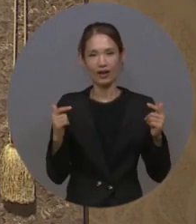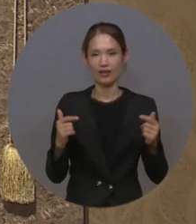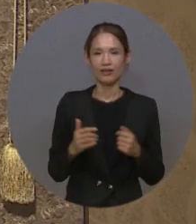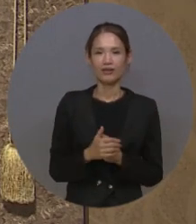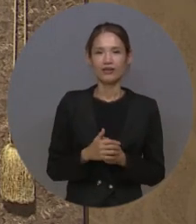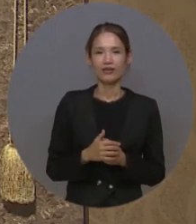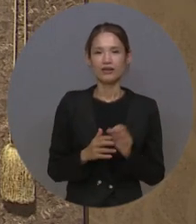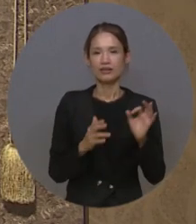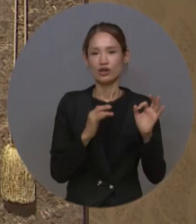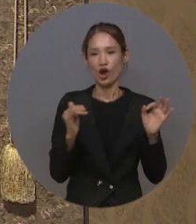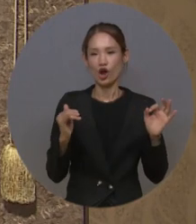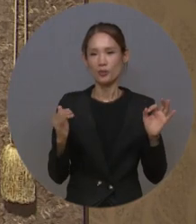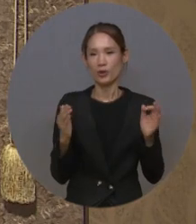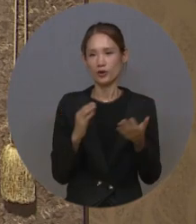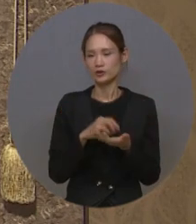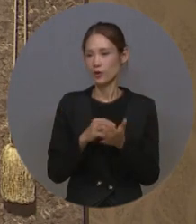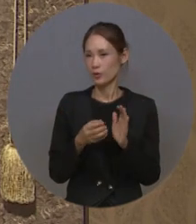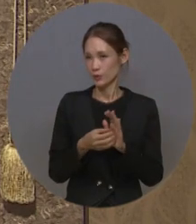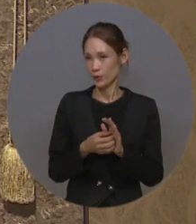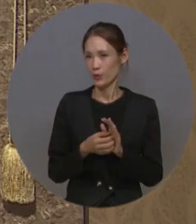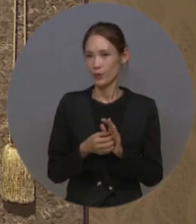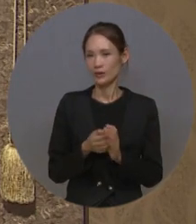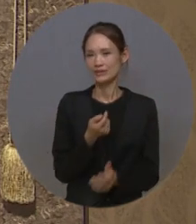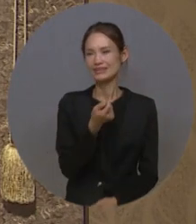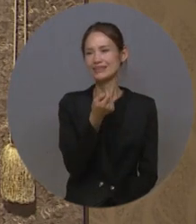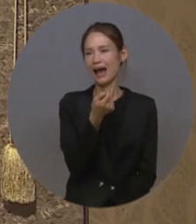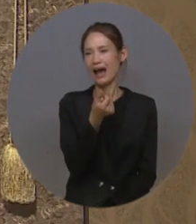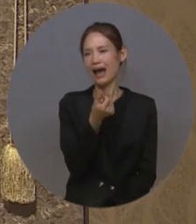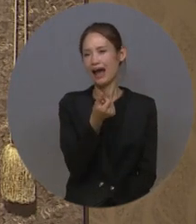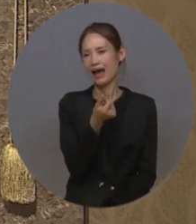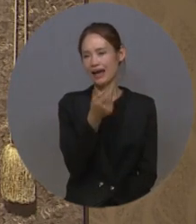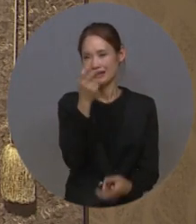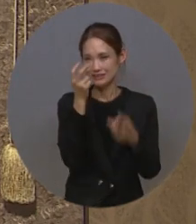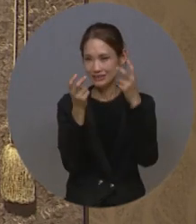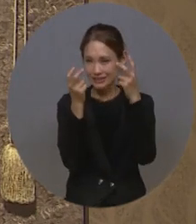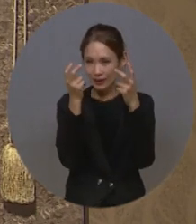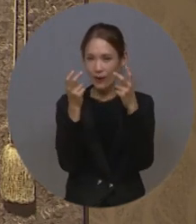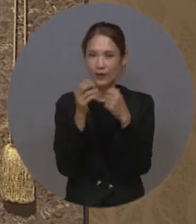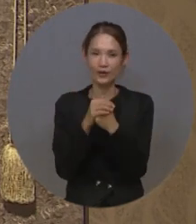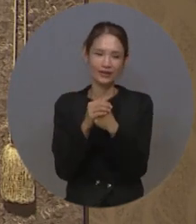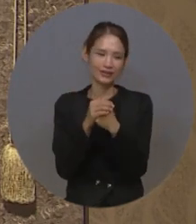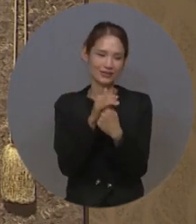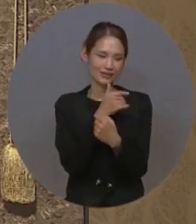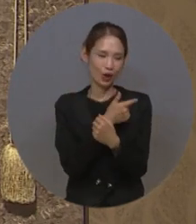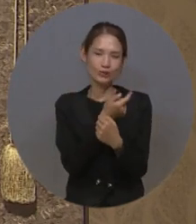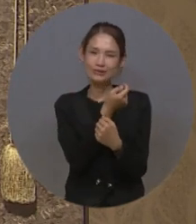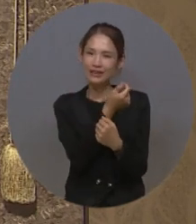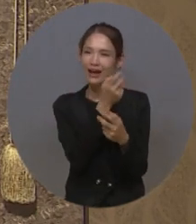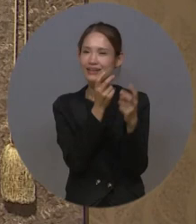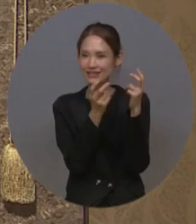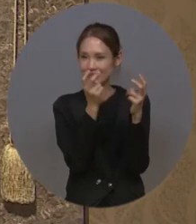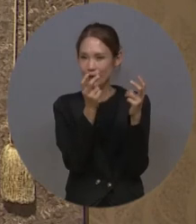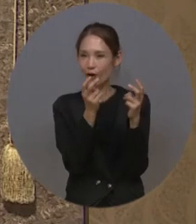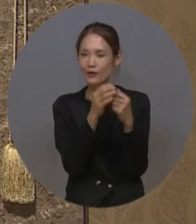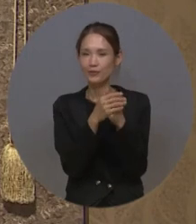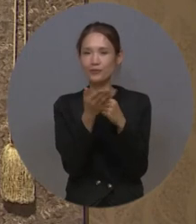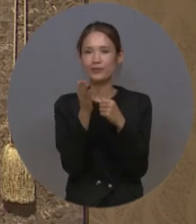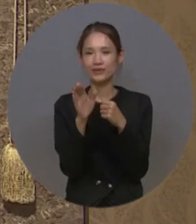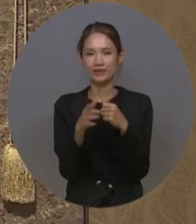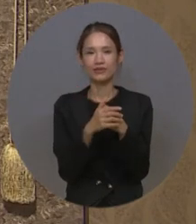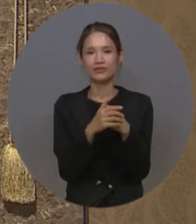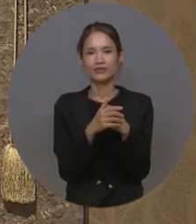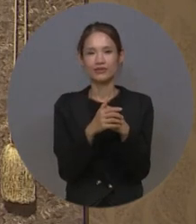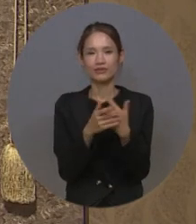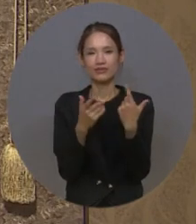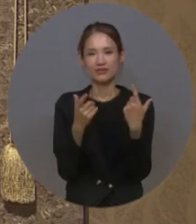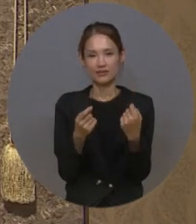한 10명 남짓한 미세기업인데. 네. 미세기업. 그런데 그